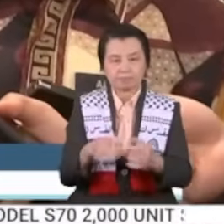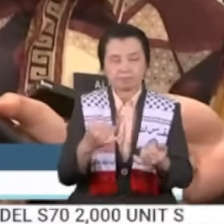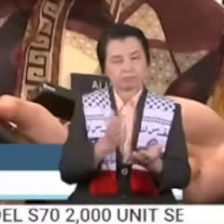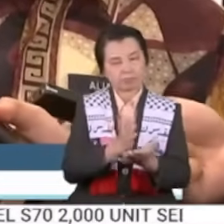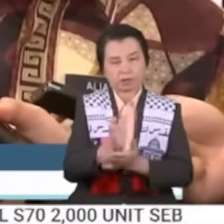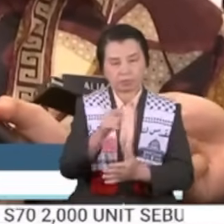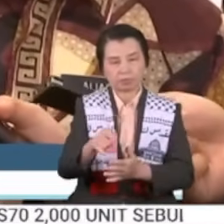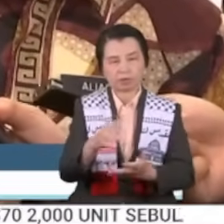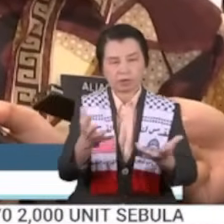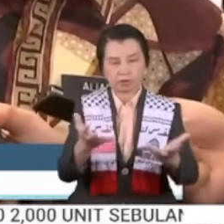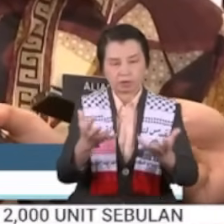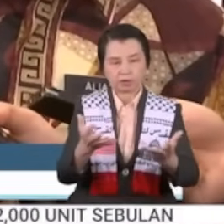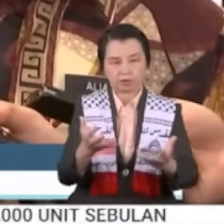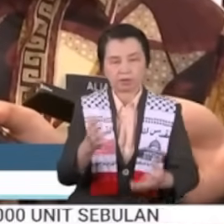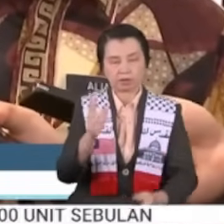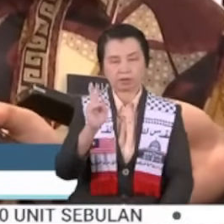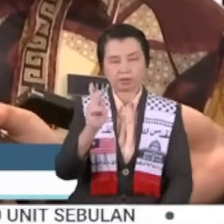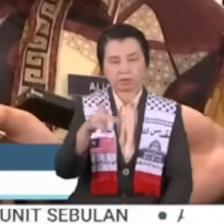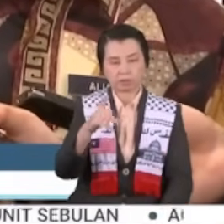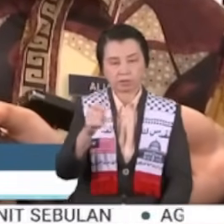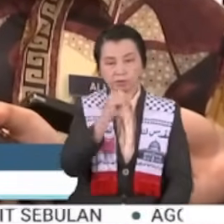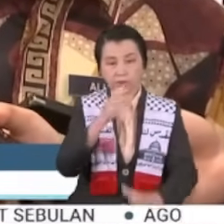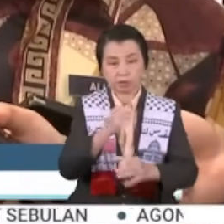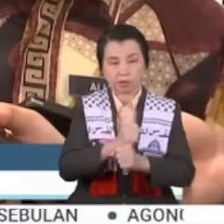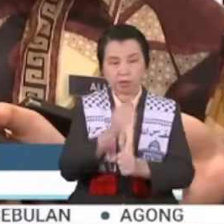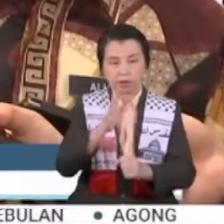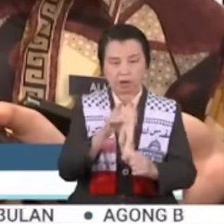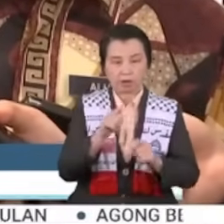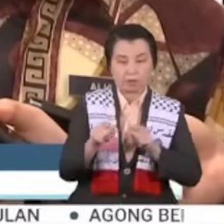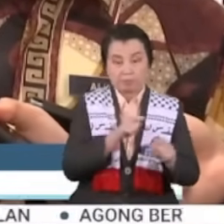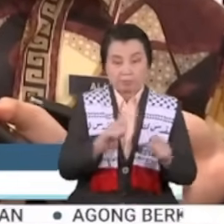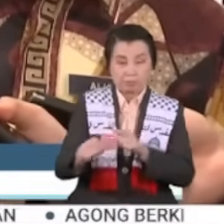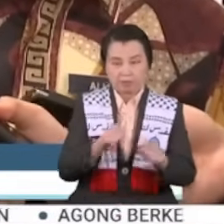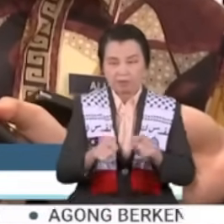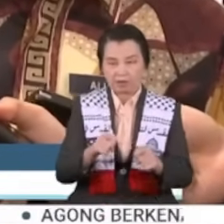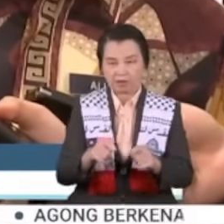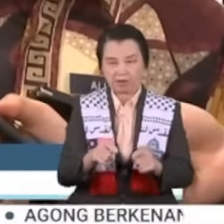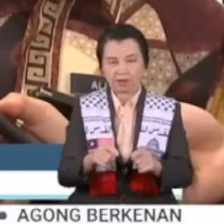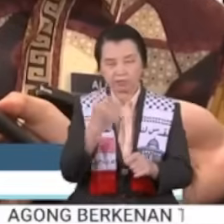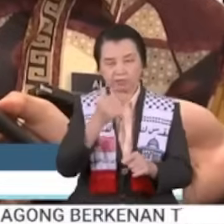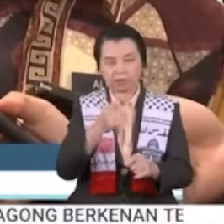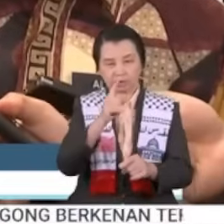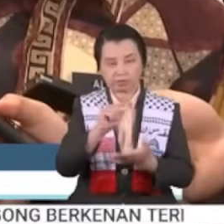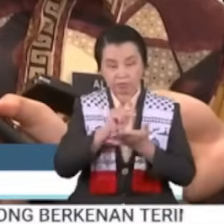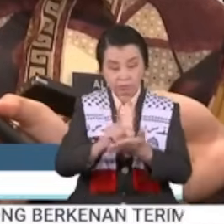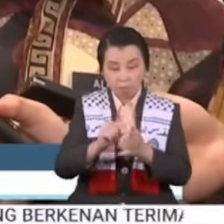tak langsung juga yang mereka yang PBT yang tak dapat lagi Depa akan bersaing kerana ada